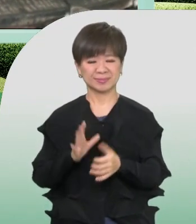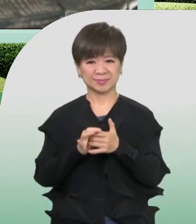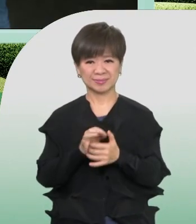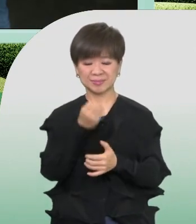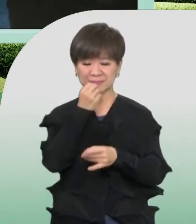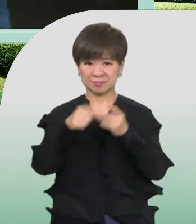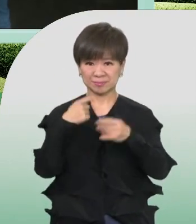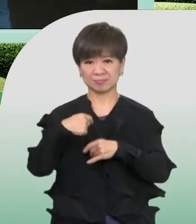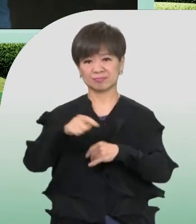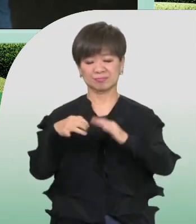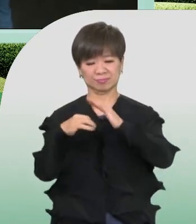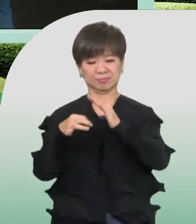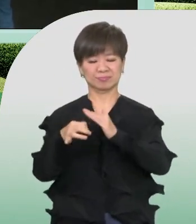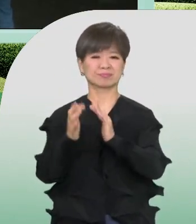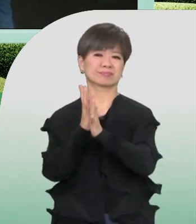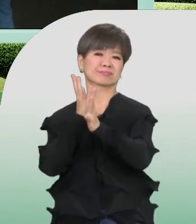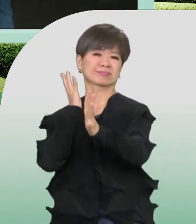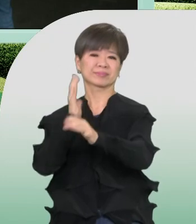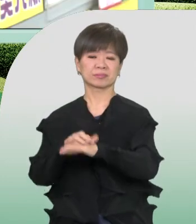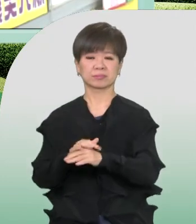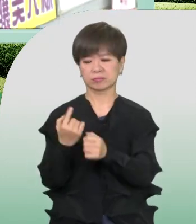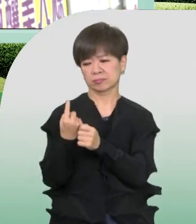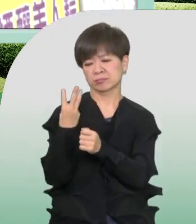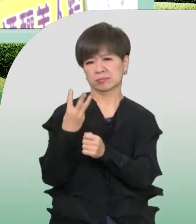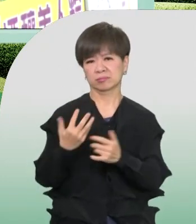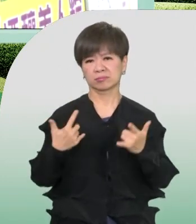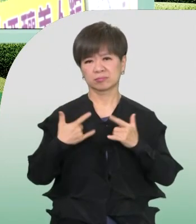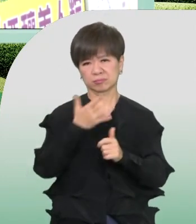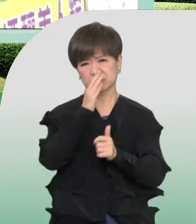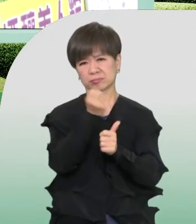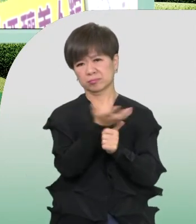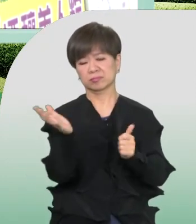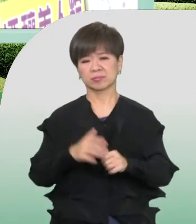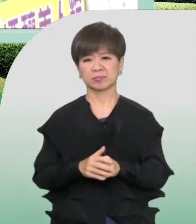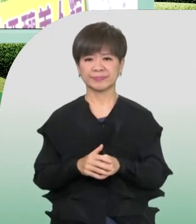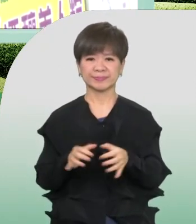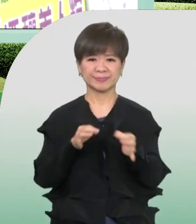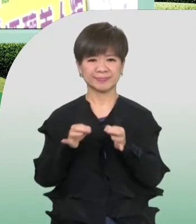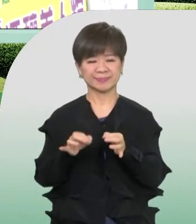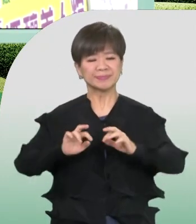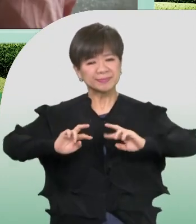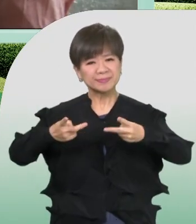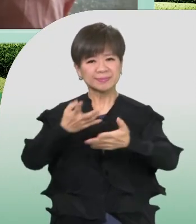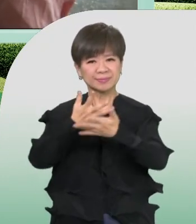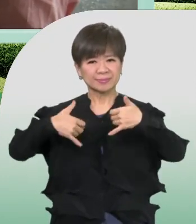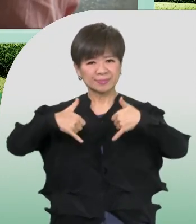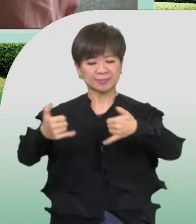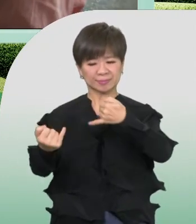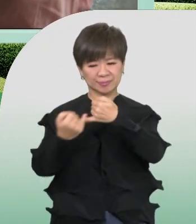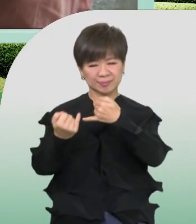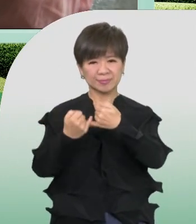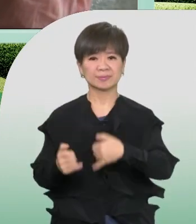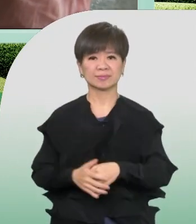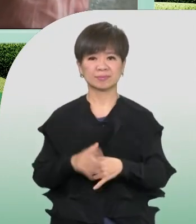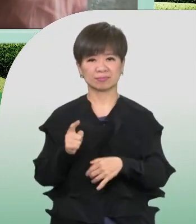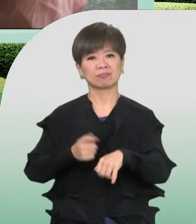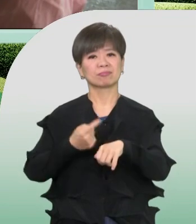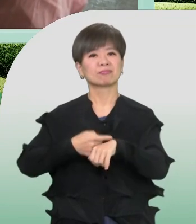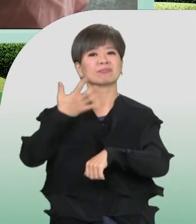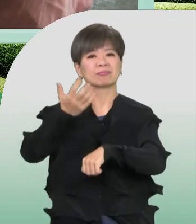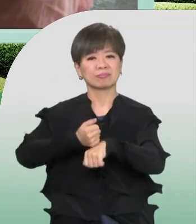众不惜点火买，因人前几年受到疫情的影响，僵尸业者系用苗路来本人煮饭，人客都关